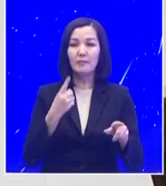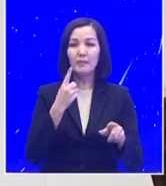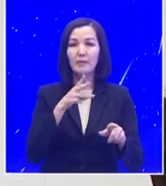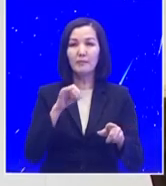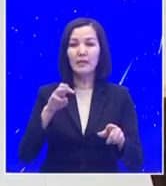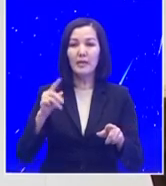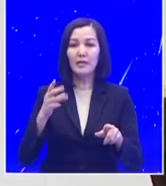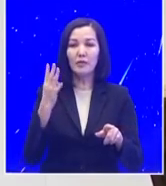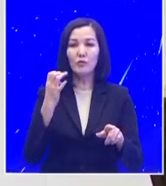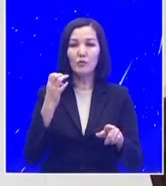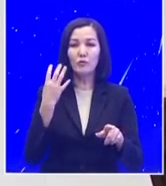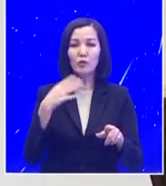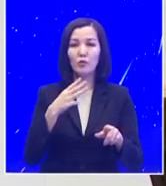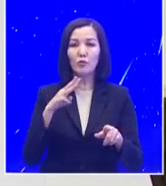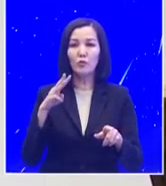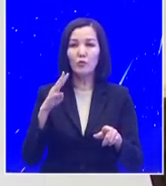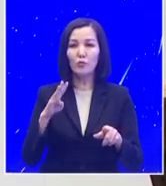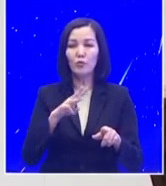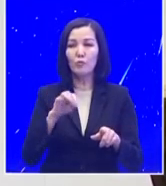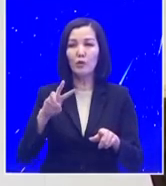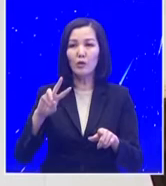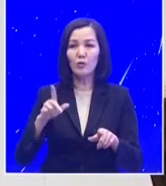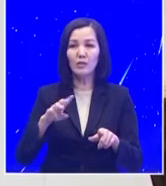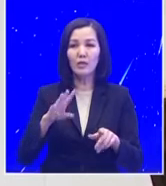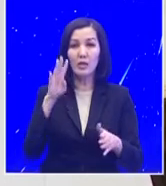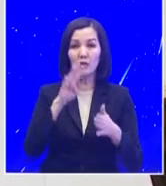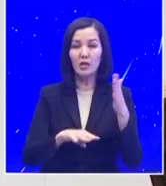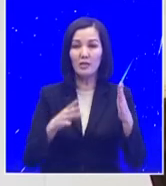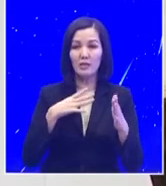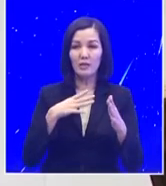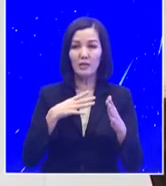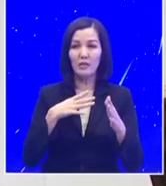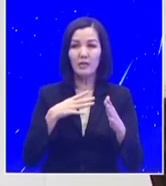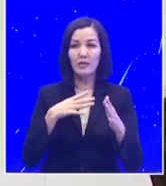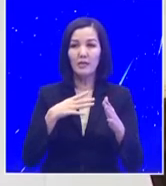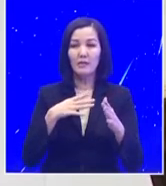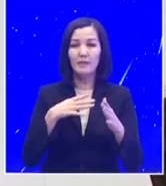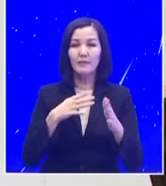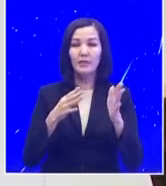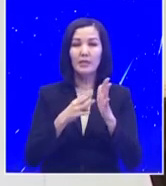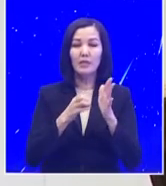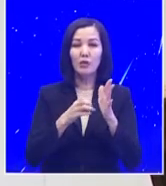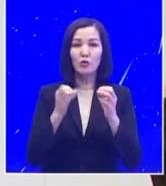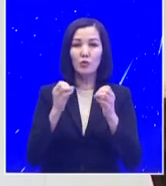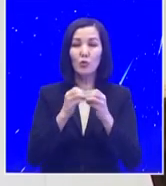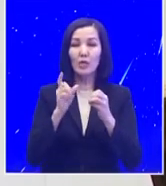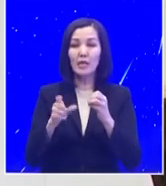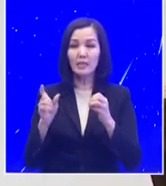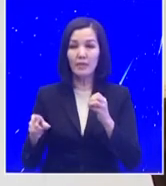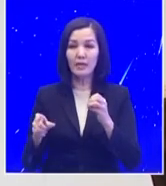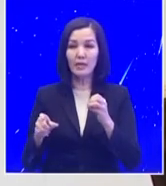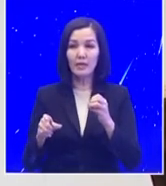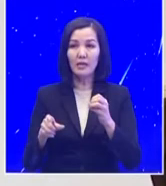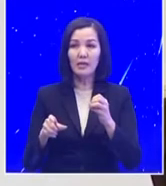1 миллиард 454 миллион теңгеге штраф салынды. Оның ішінде 810 азаматқа,